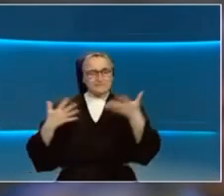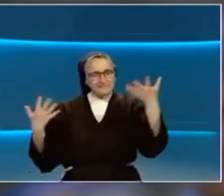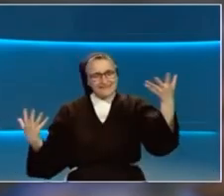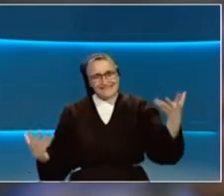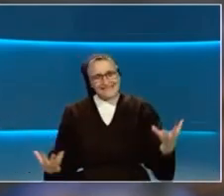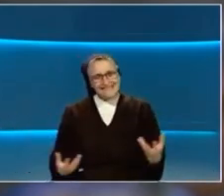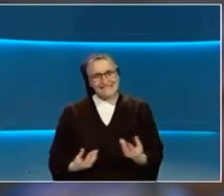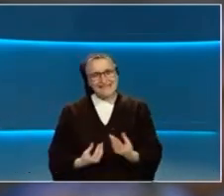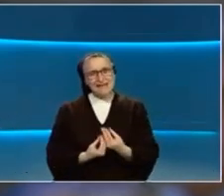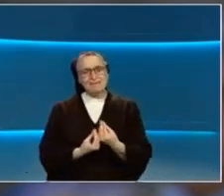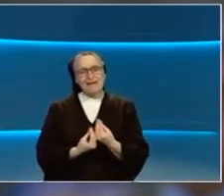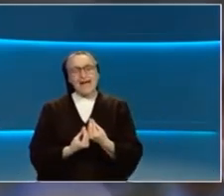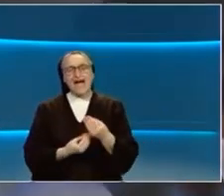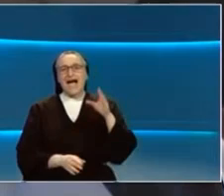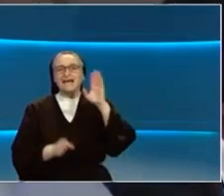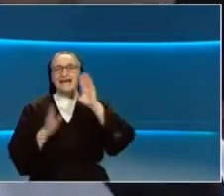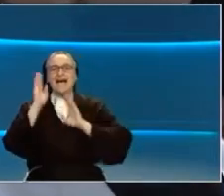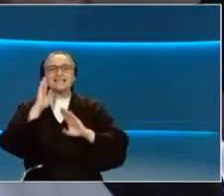inimicum.